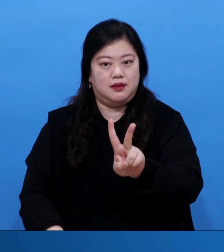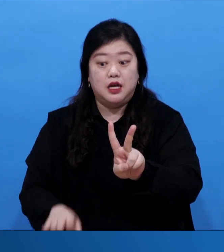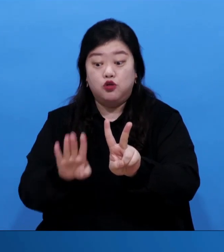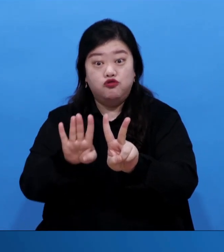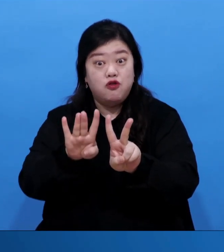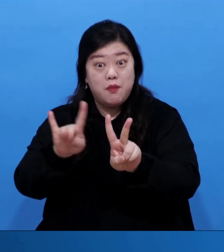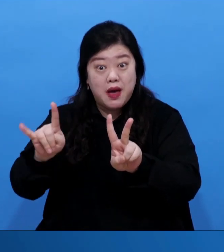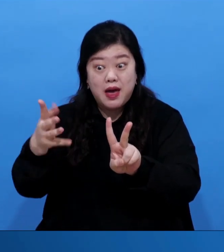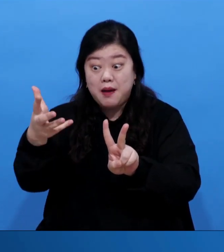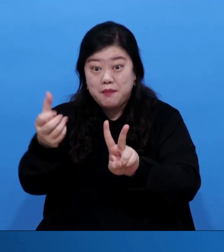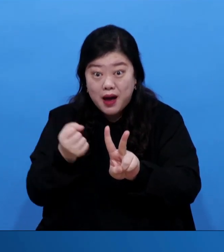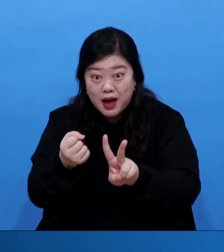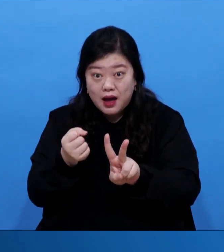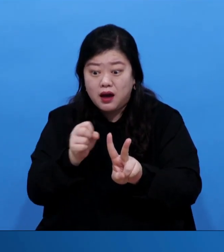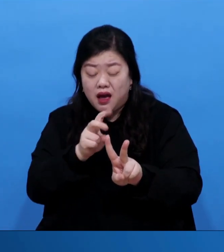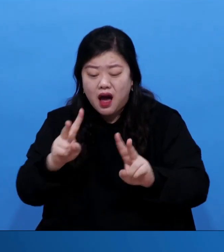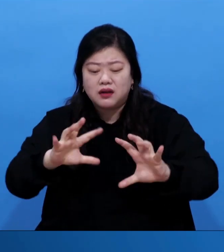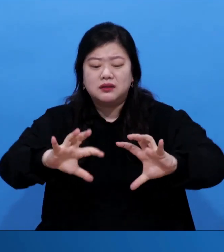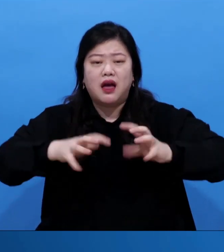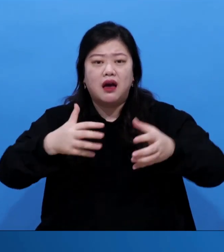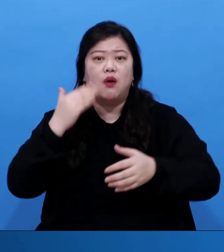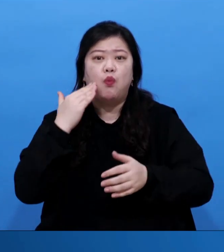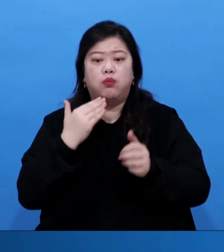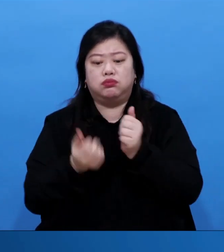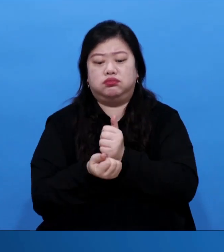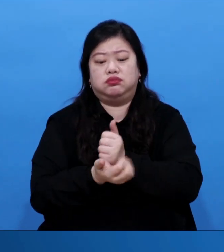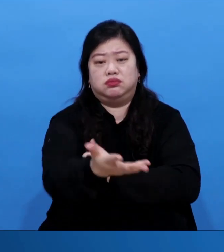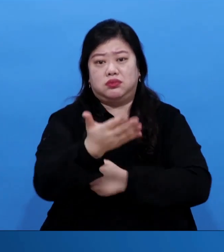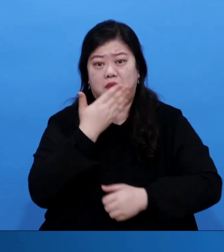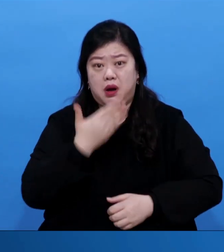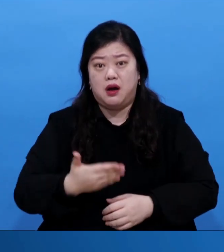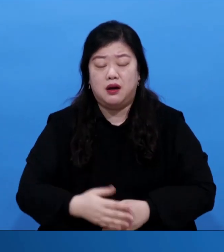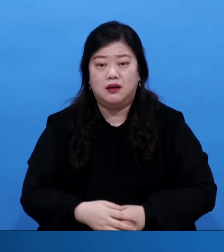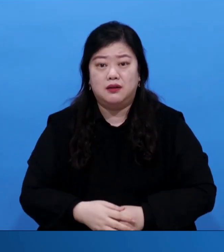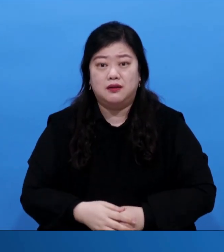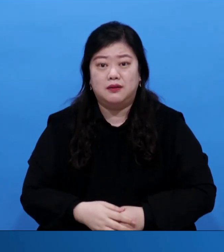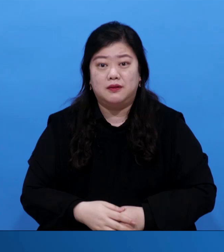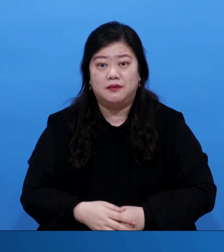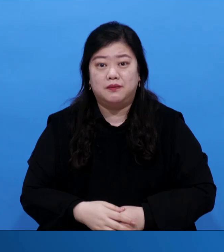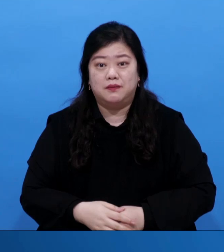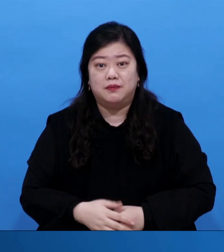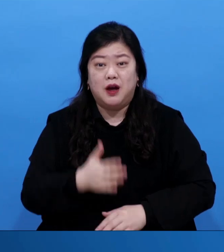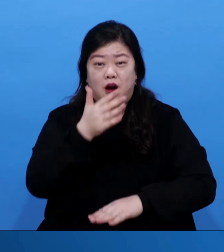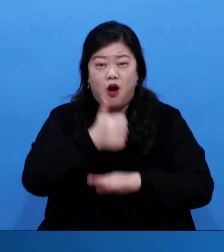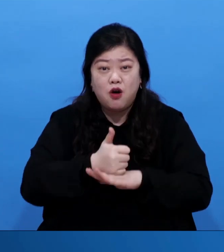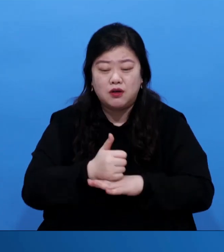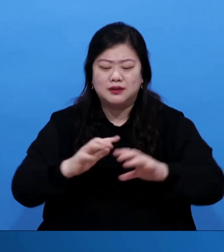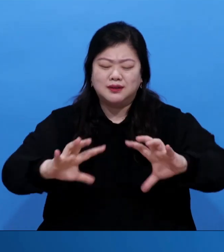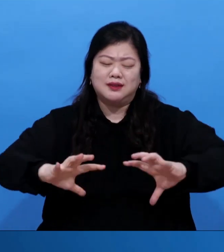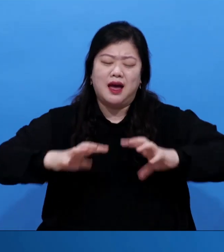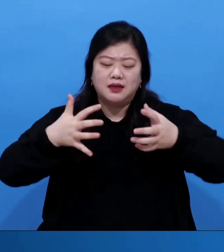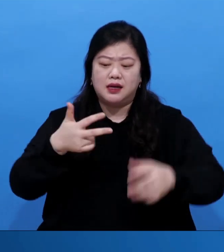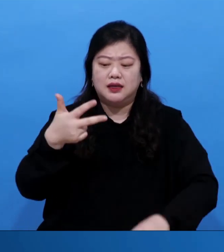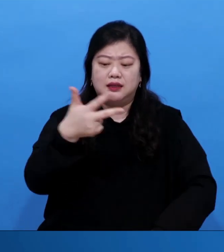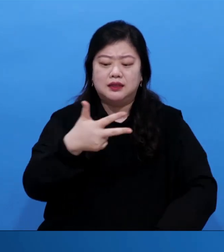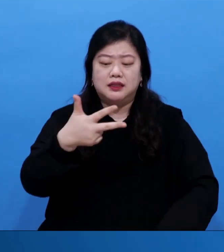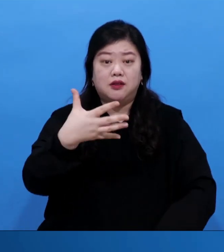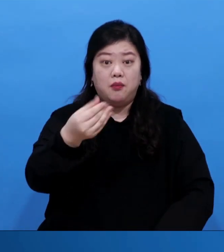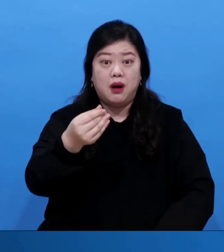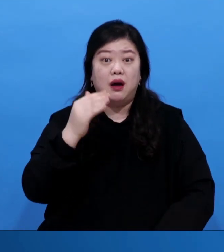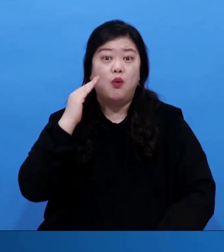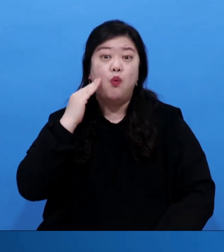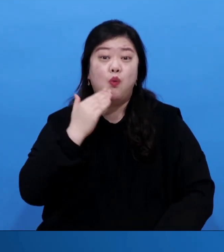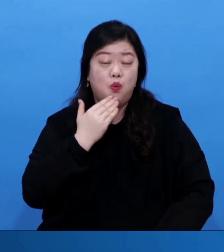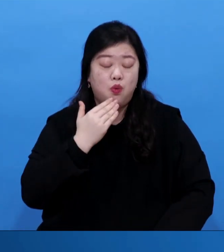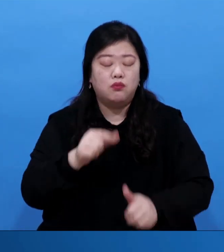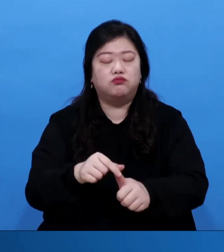average people in order to save them. 그러면 여러분이 7천만 노인을 살 수 있는 거죠. Then you'll be able to save the 70 million